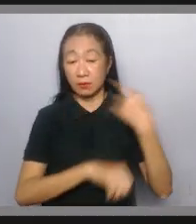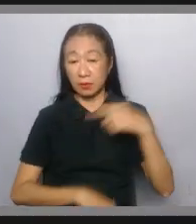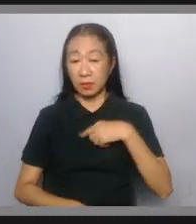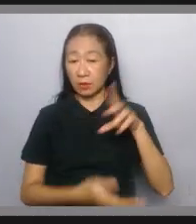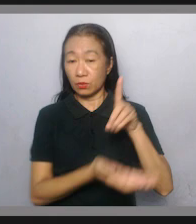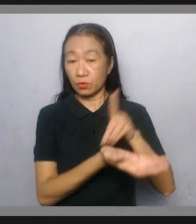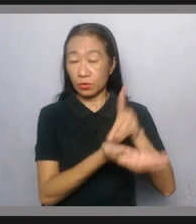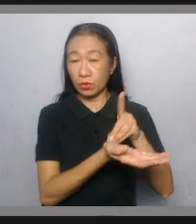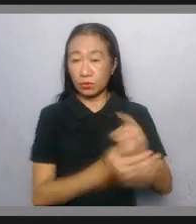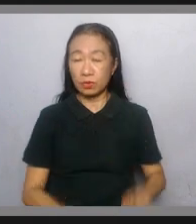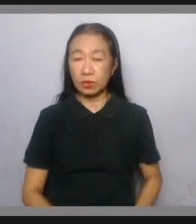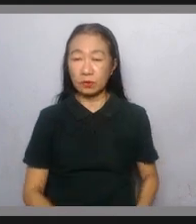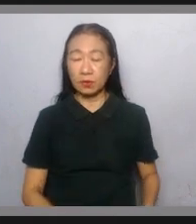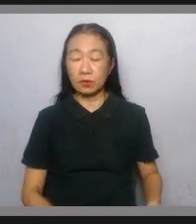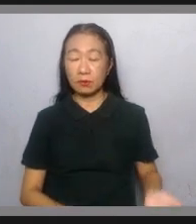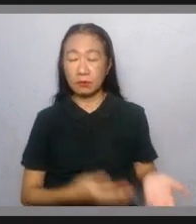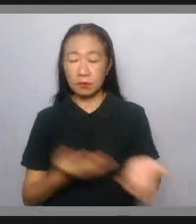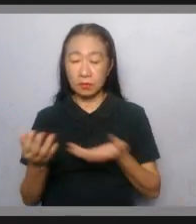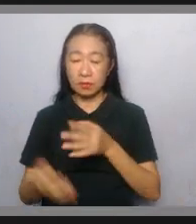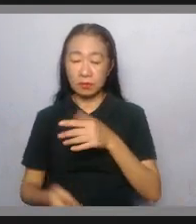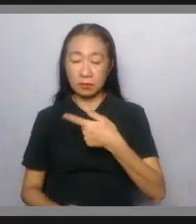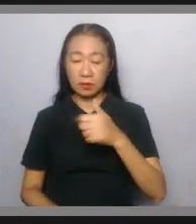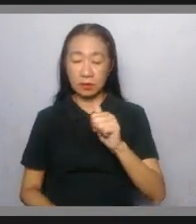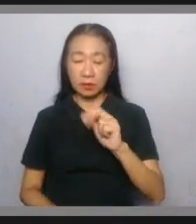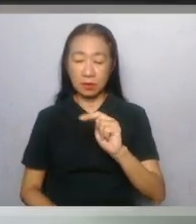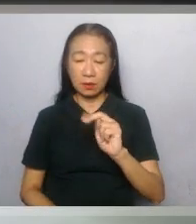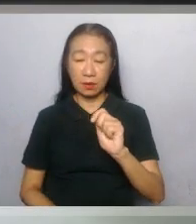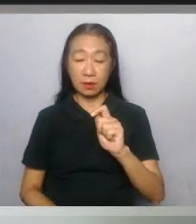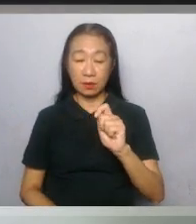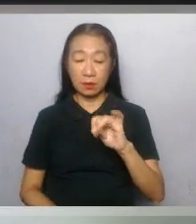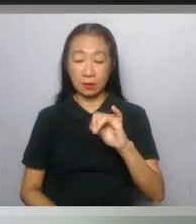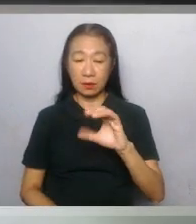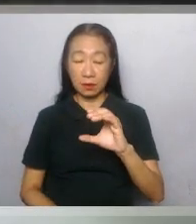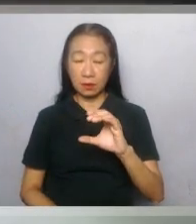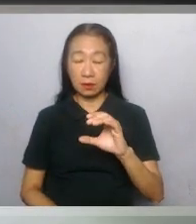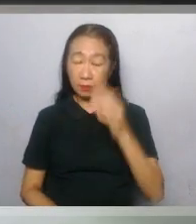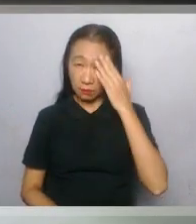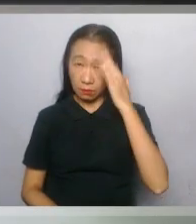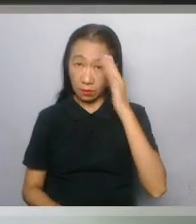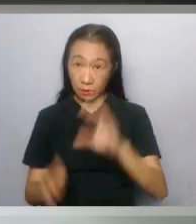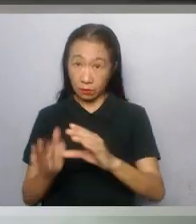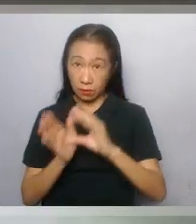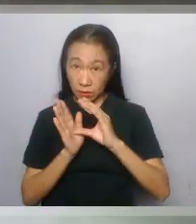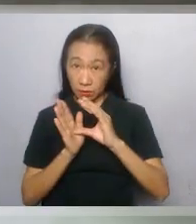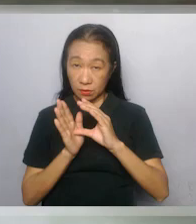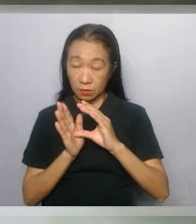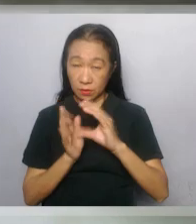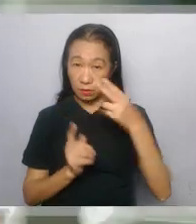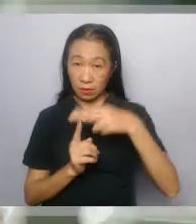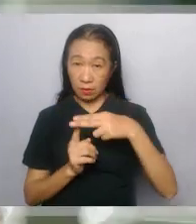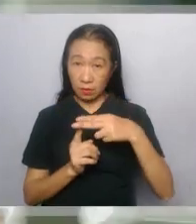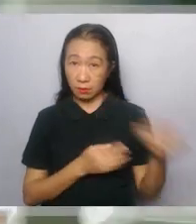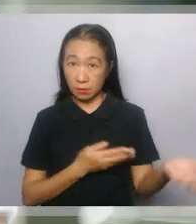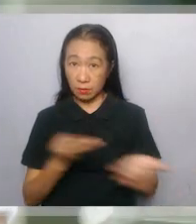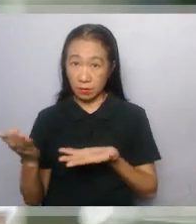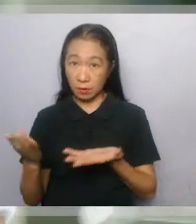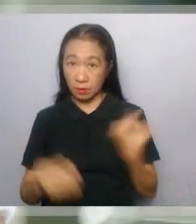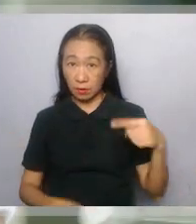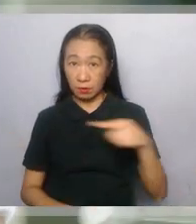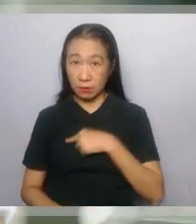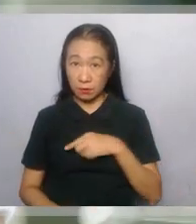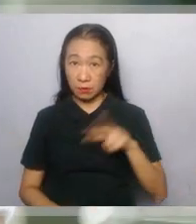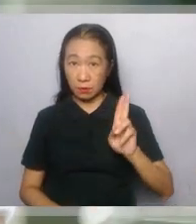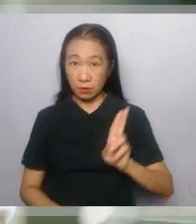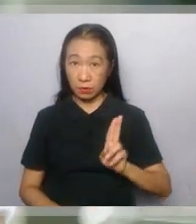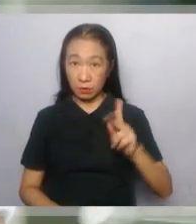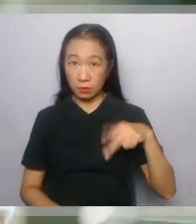Pinayuhan kami ng doktor na ipa-genetic para malaman yung kondisyon niya. Hanggang sa dali namin